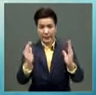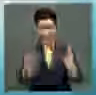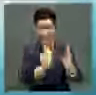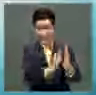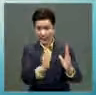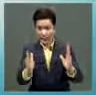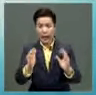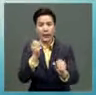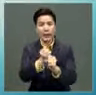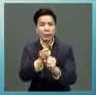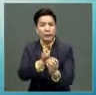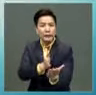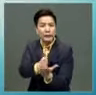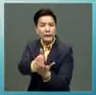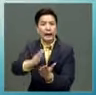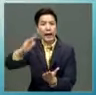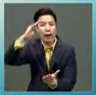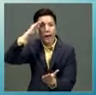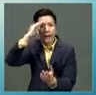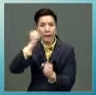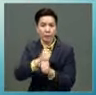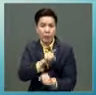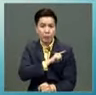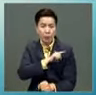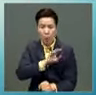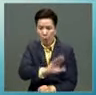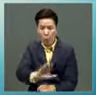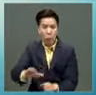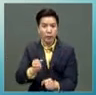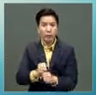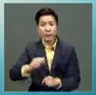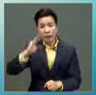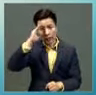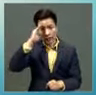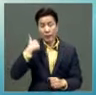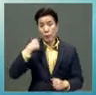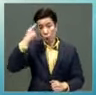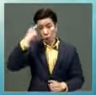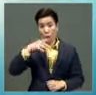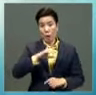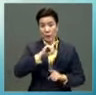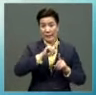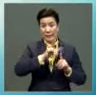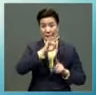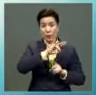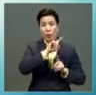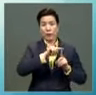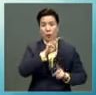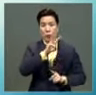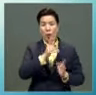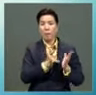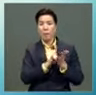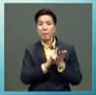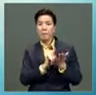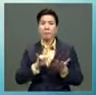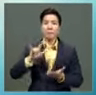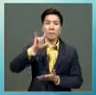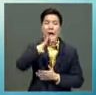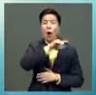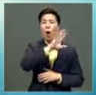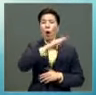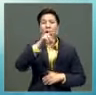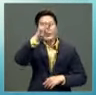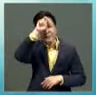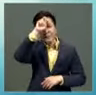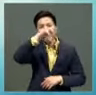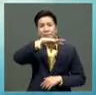จทางทหารนะครับโดยอย่างที่เราทราบวันที่6กรกฎาคมเดินทางไปกรุงไคเดินทางจากกรุงไ